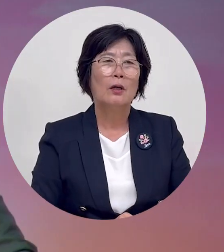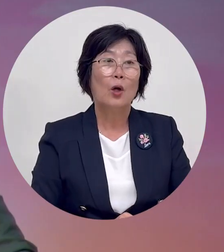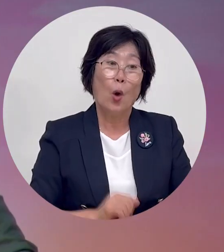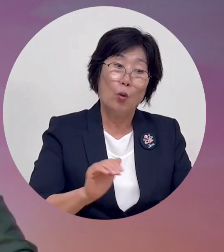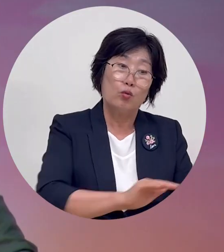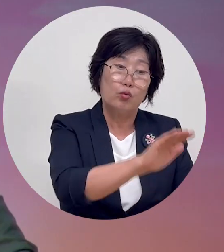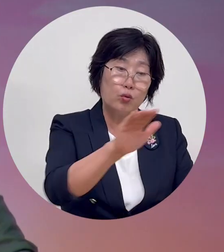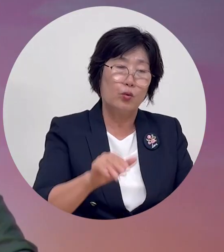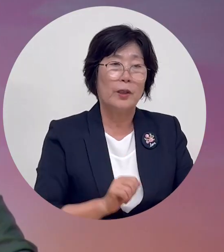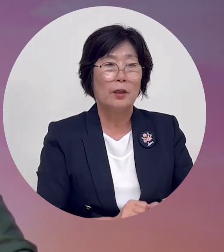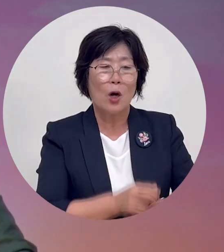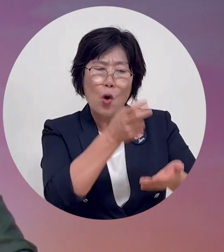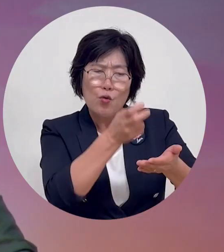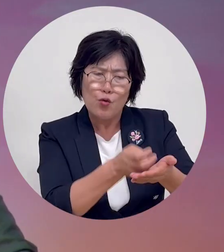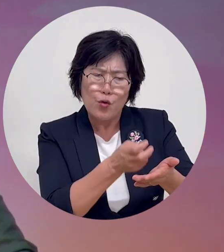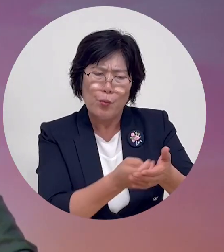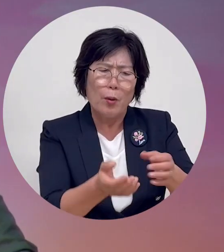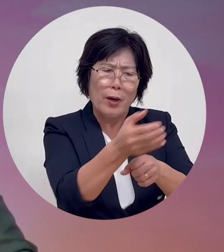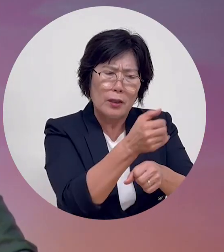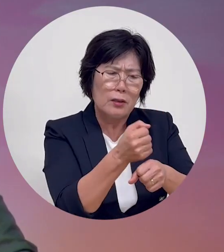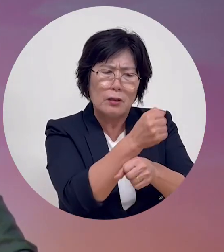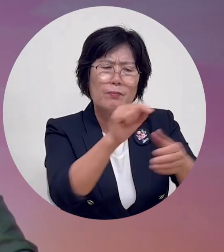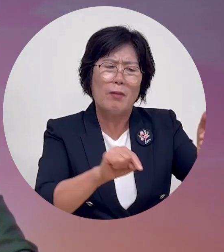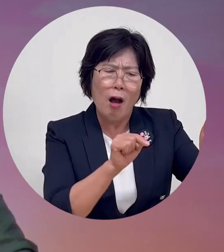우리를 율법의 짐에서